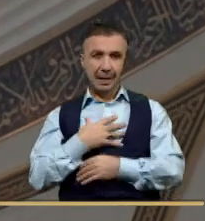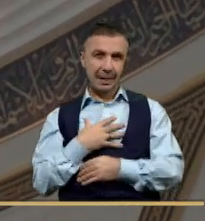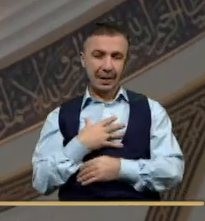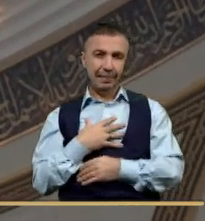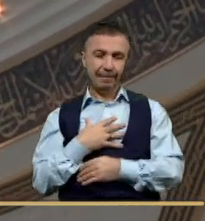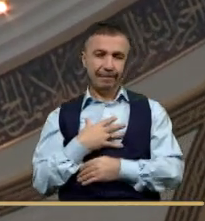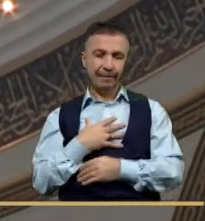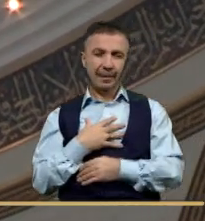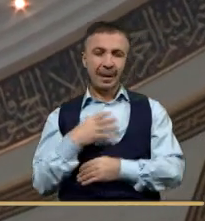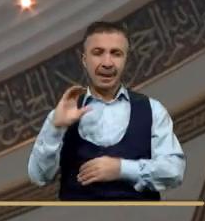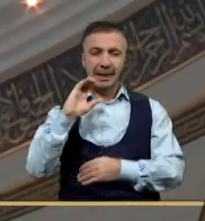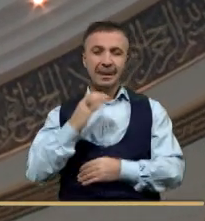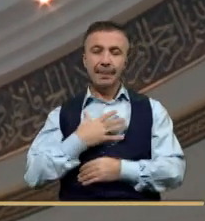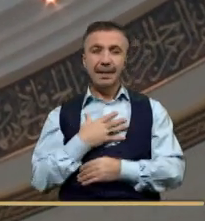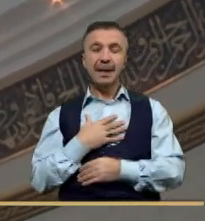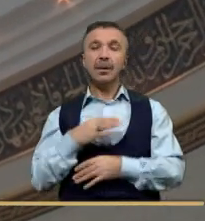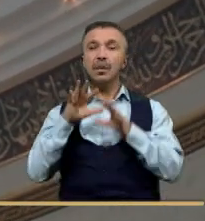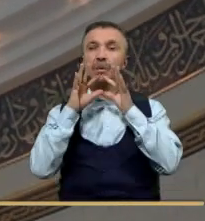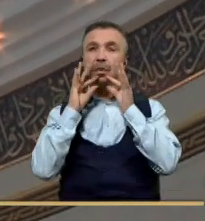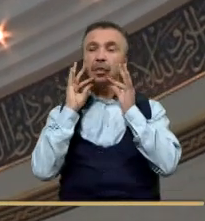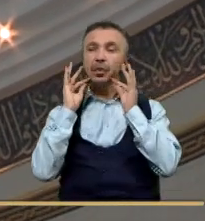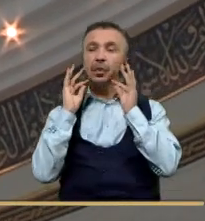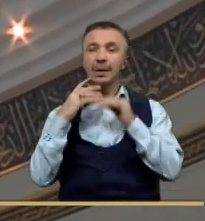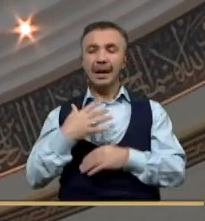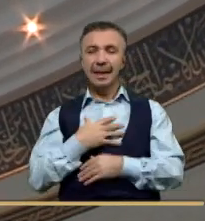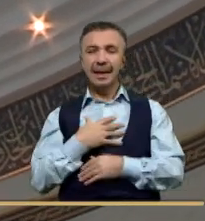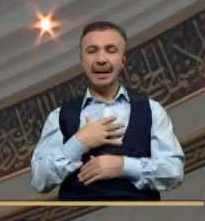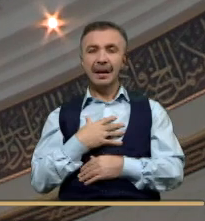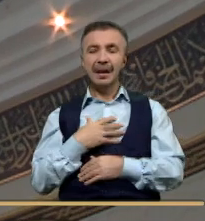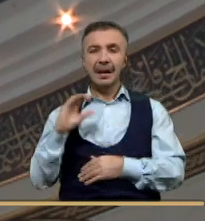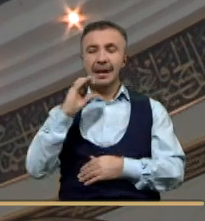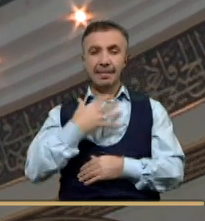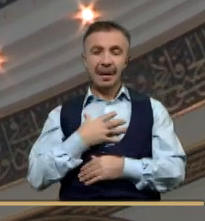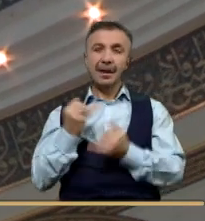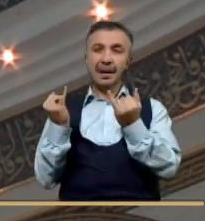İslam dini huzur dini, İslam dini kardeşlik dini,